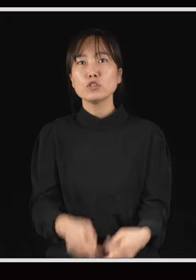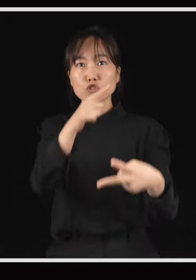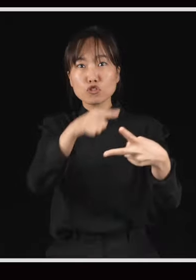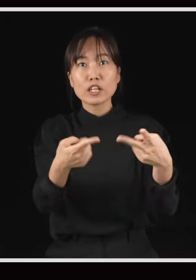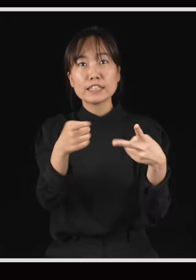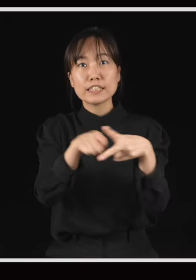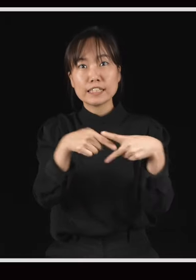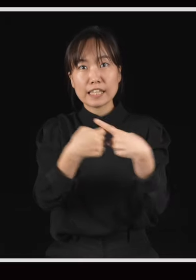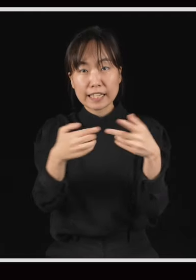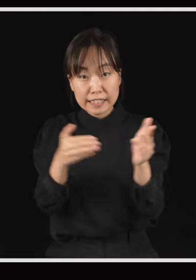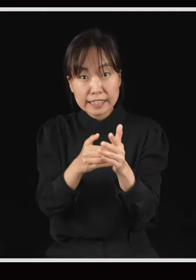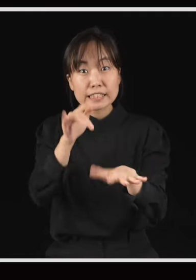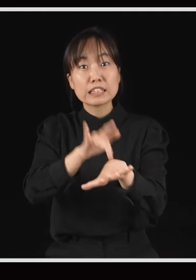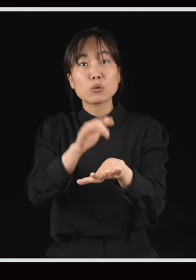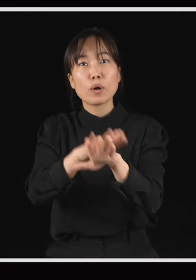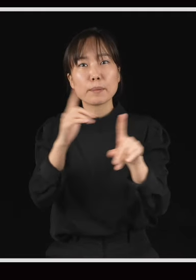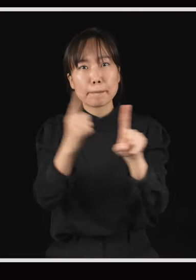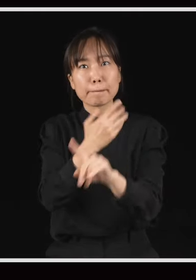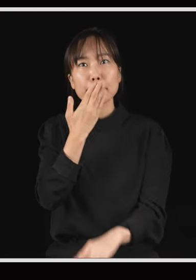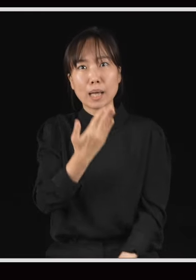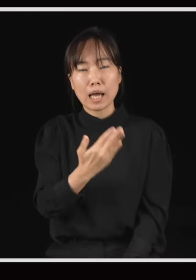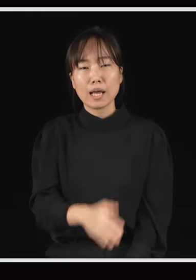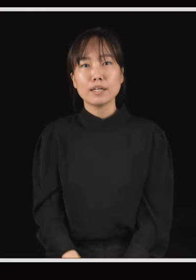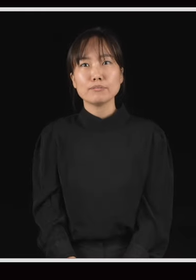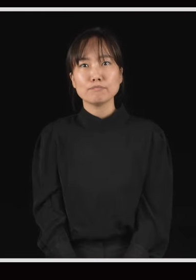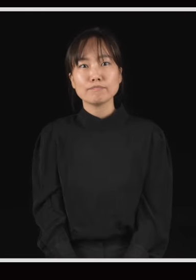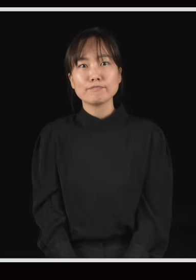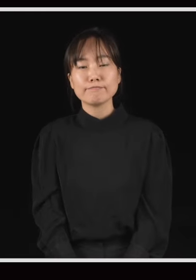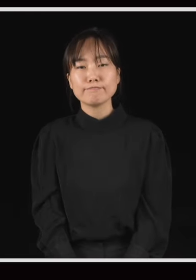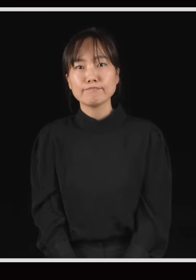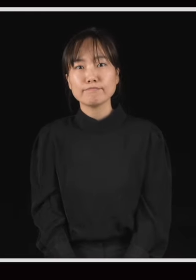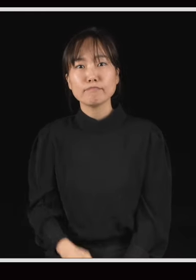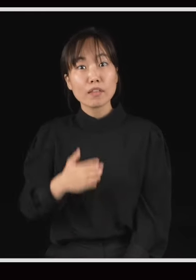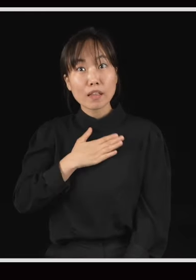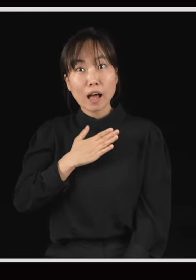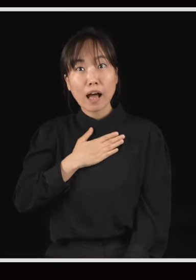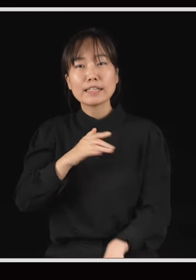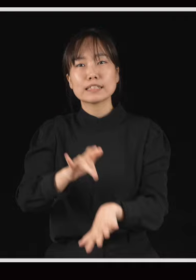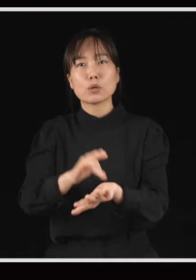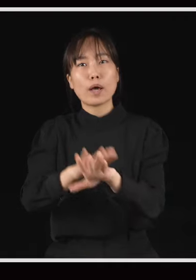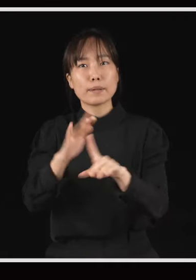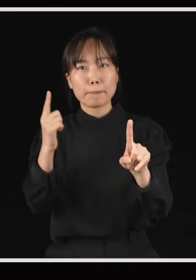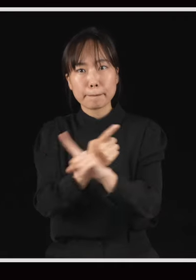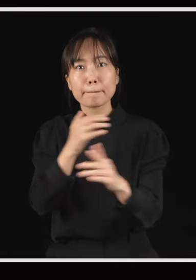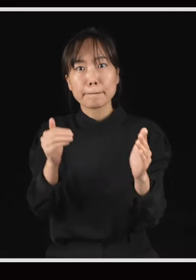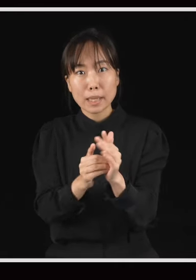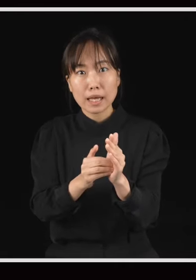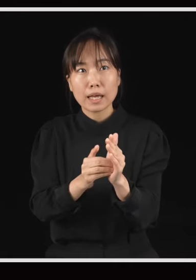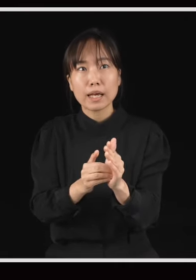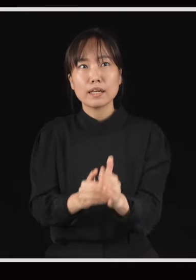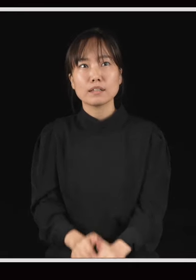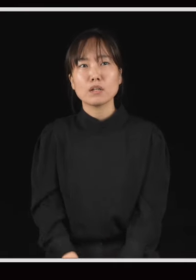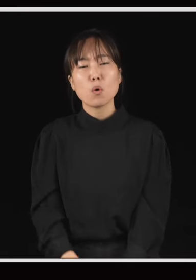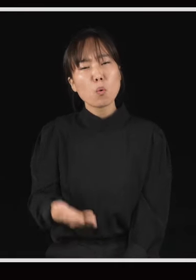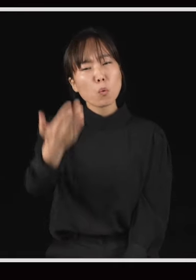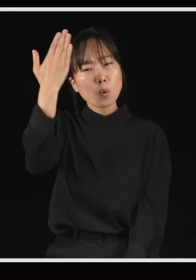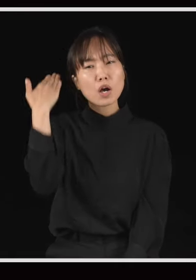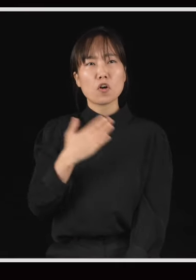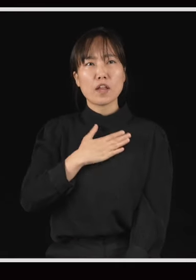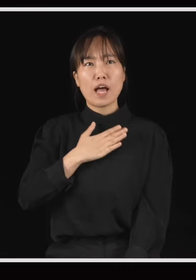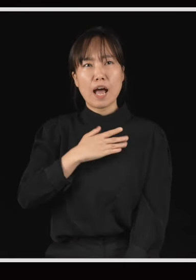이해를 하시면 바꾸실 수가 있습니다. 왜냐하면 실제로 저 같은 사람도 바뀌었으니까요. 그러니까 저도